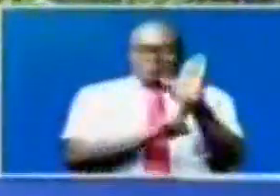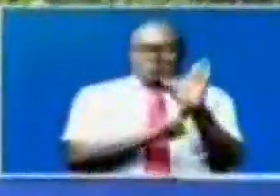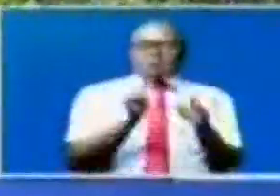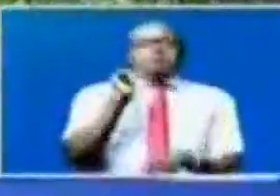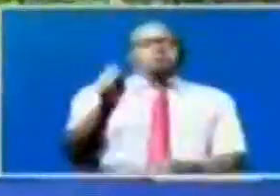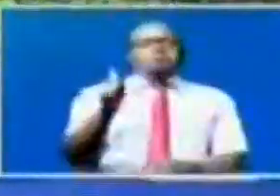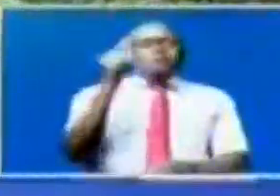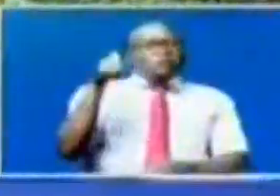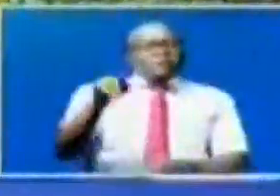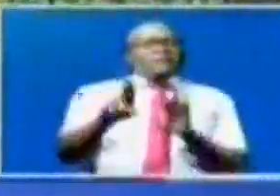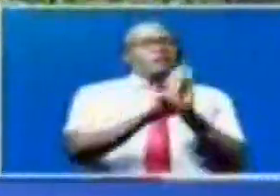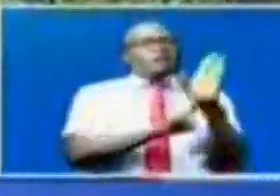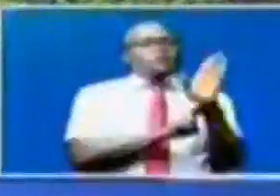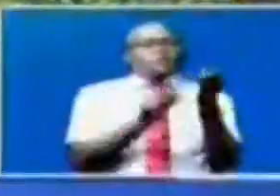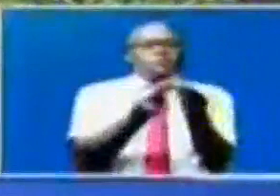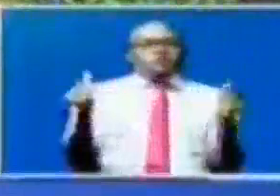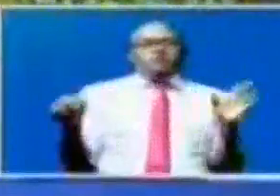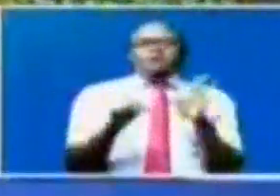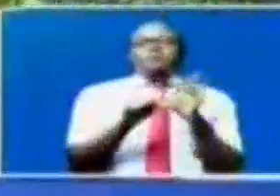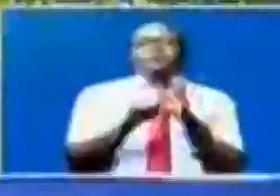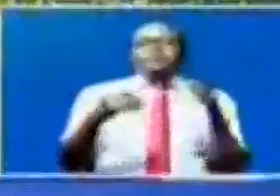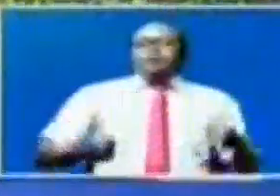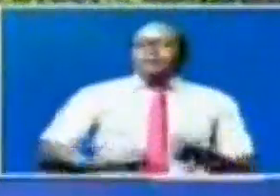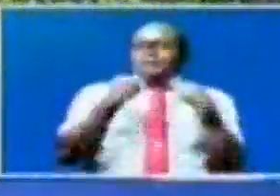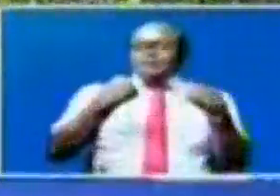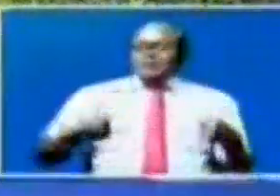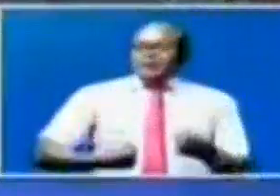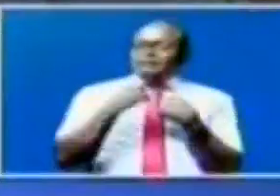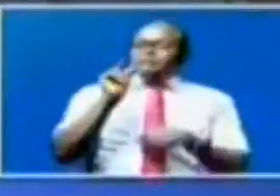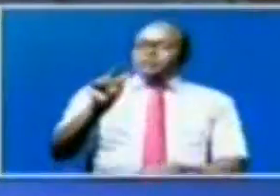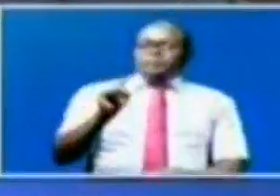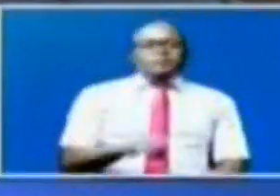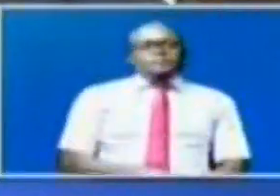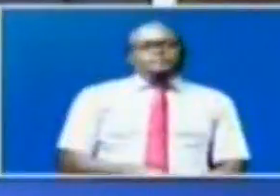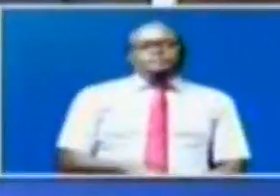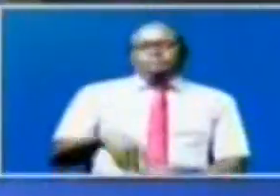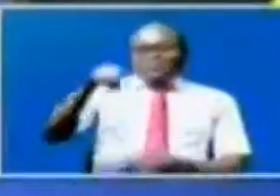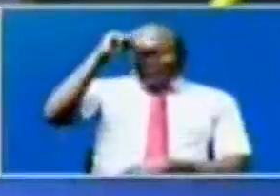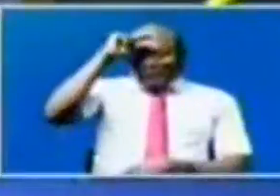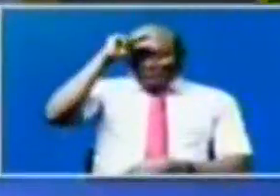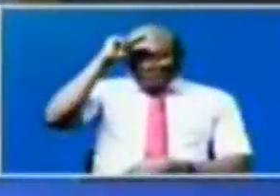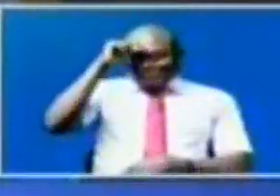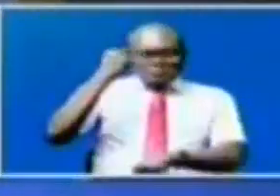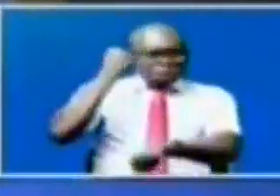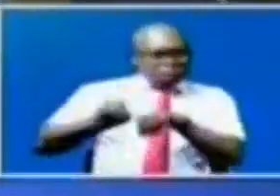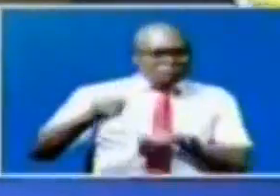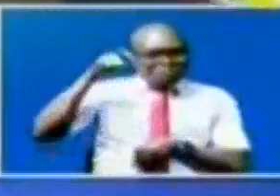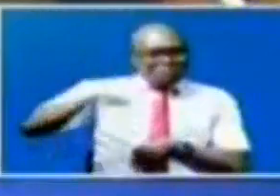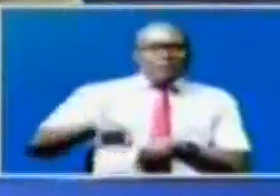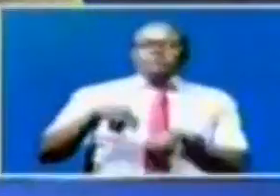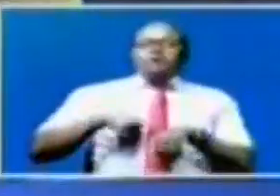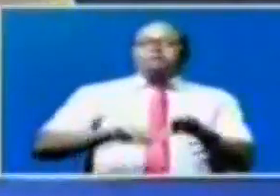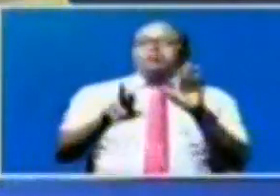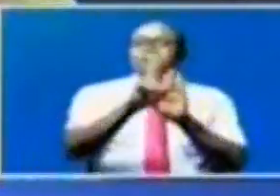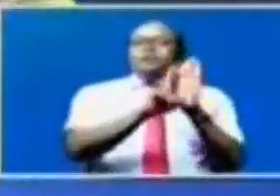kuwa juu hizo zitapunguza at least ajali. Ajali zitakuwa kidogo. Even as government remains adamant that the crackdown will